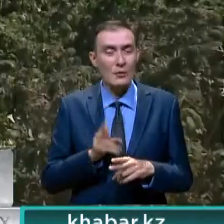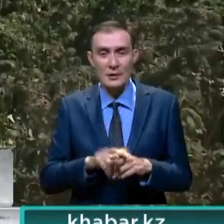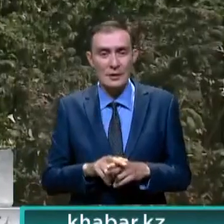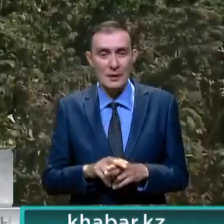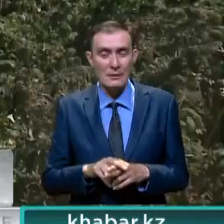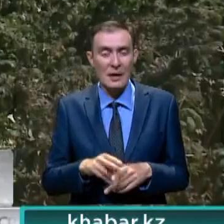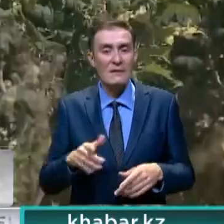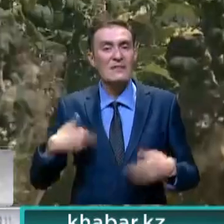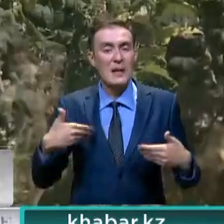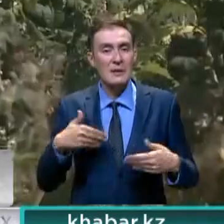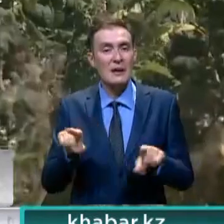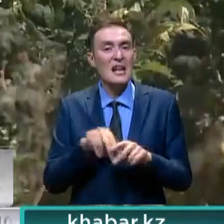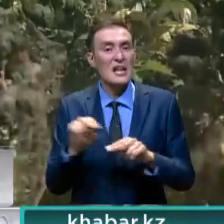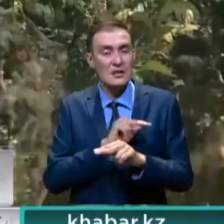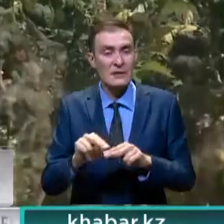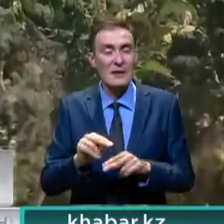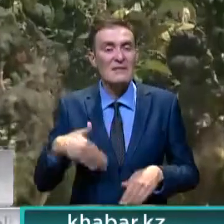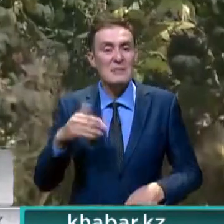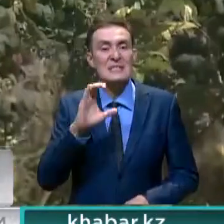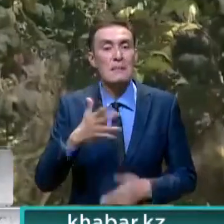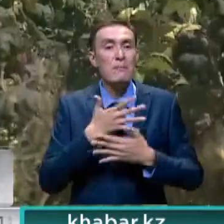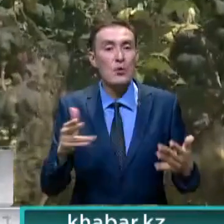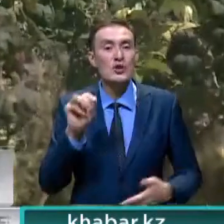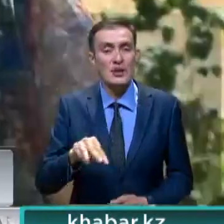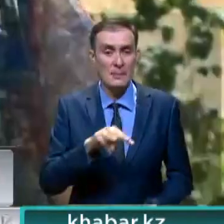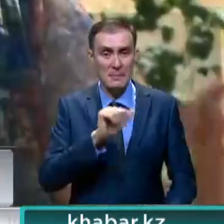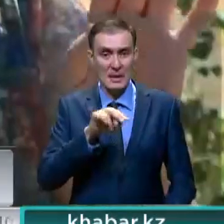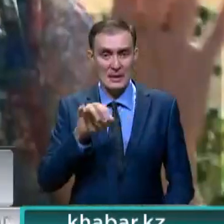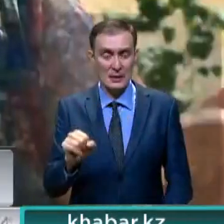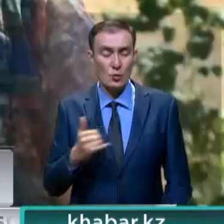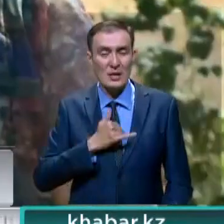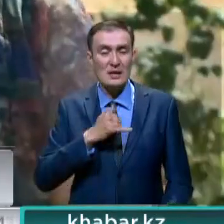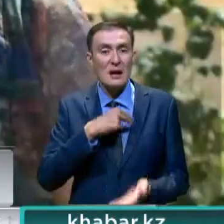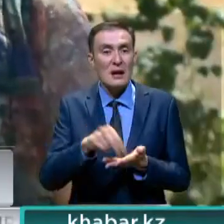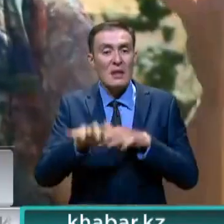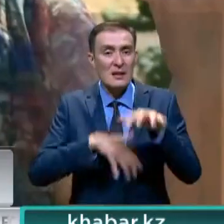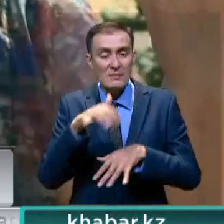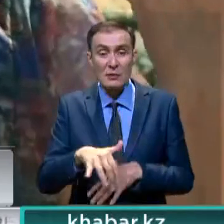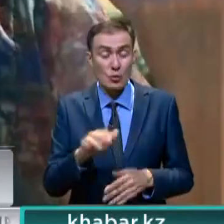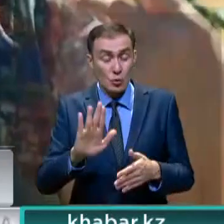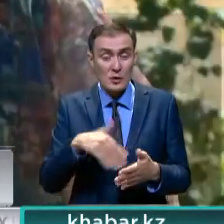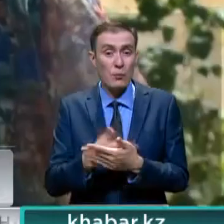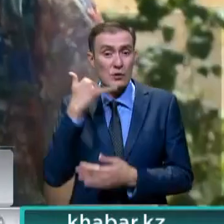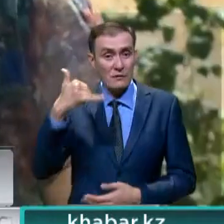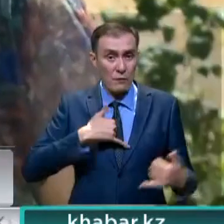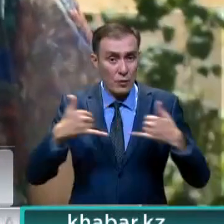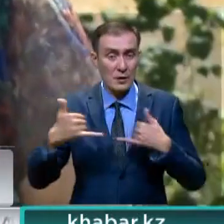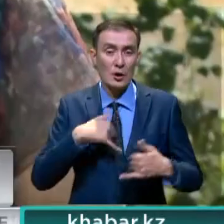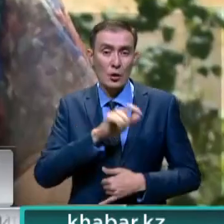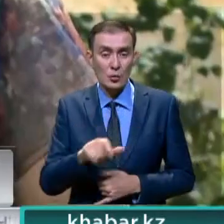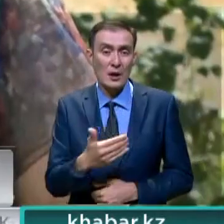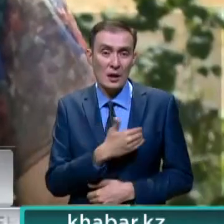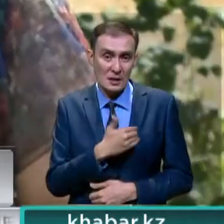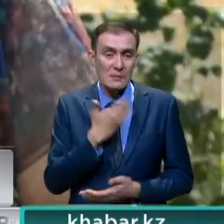чистый парацетамол. И в нем витамина С больше, чем в этом малине. У нас на расхват идет ежевика. До сих пор еще звонят клиенты.